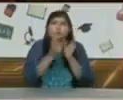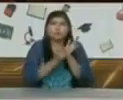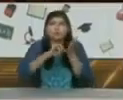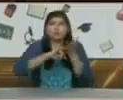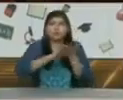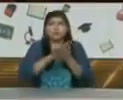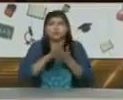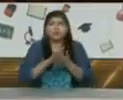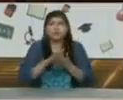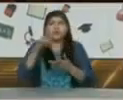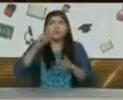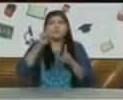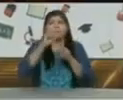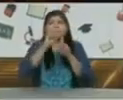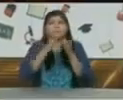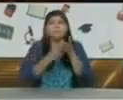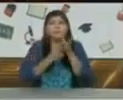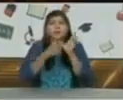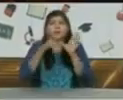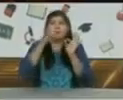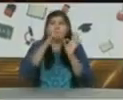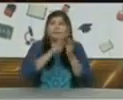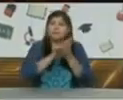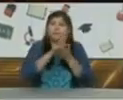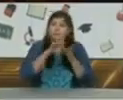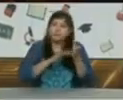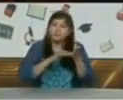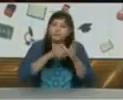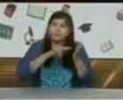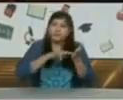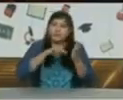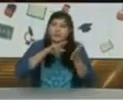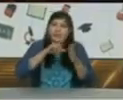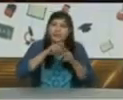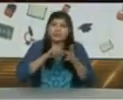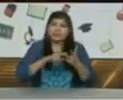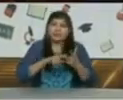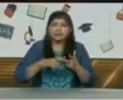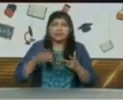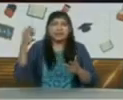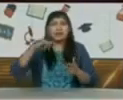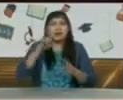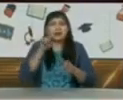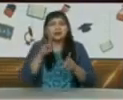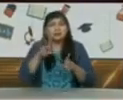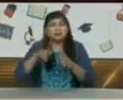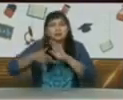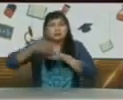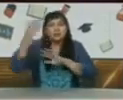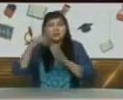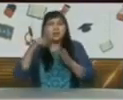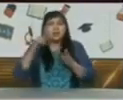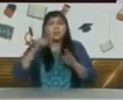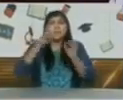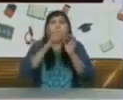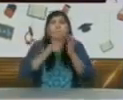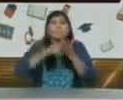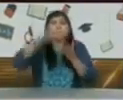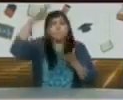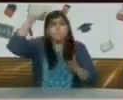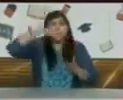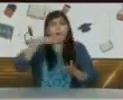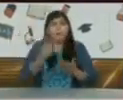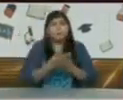है। हाँ। और जो पुष्कर राज है वह 68 तीर्थों का गुरु है। अच्छा, ब्रह्मा का क्या रोल रहा